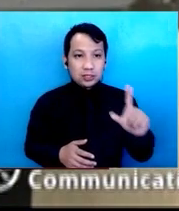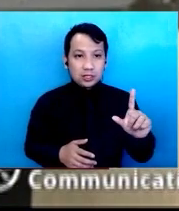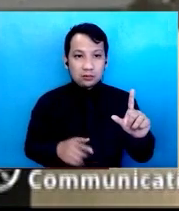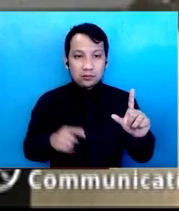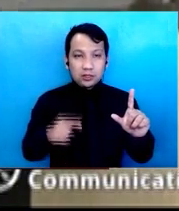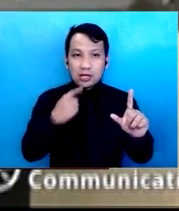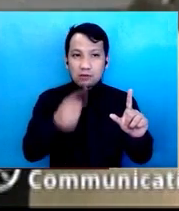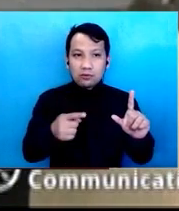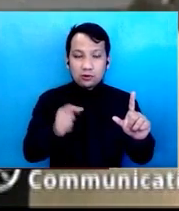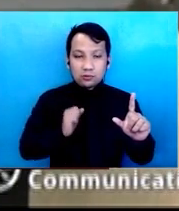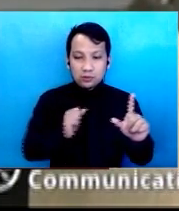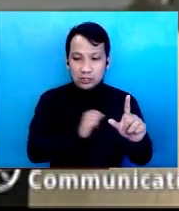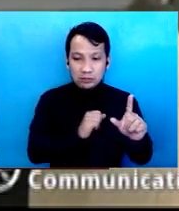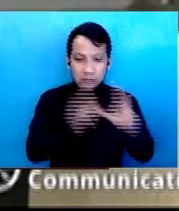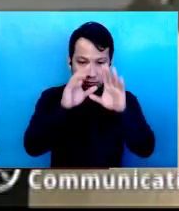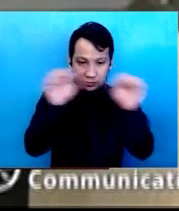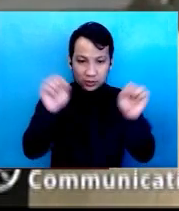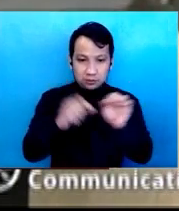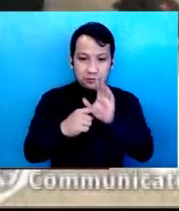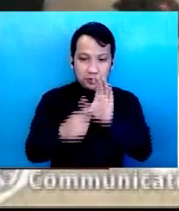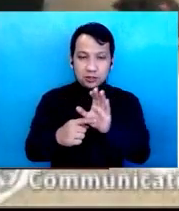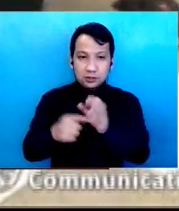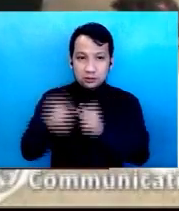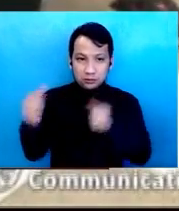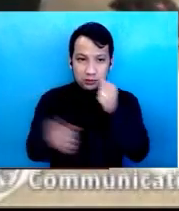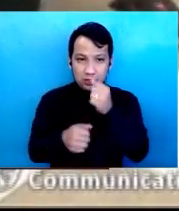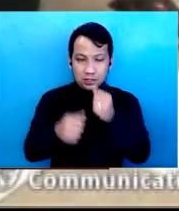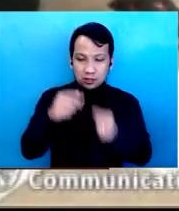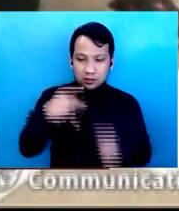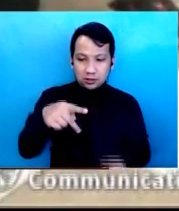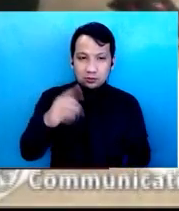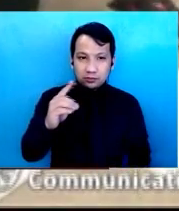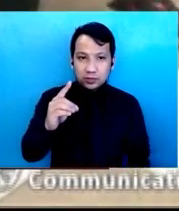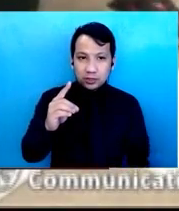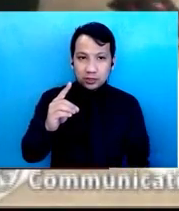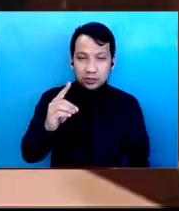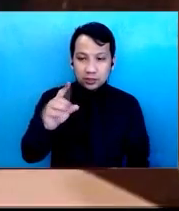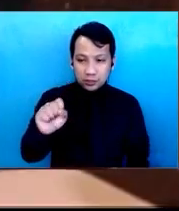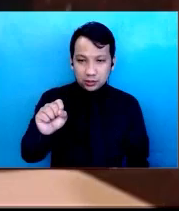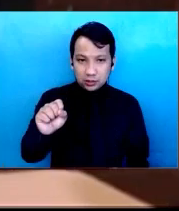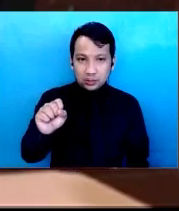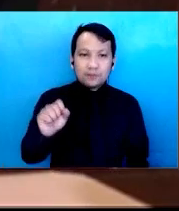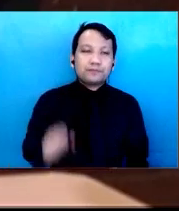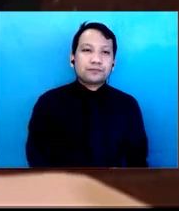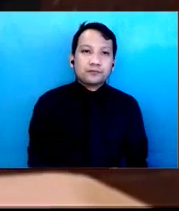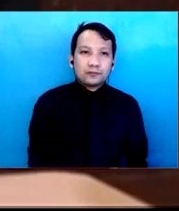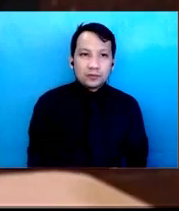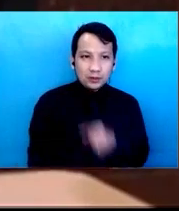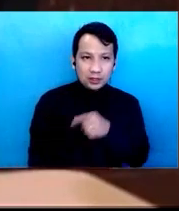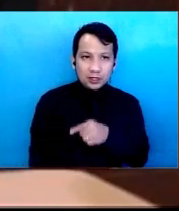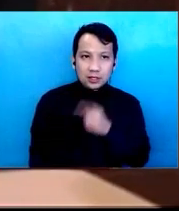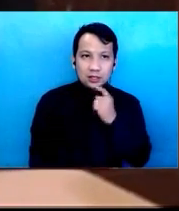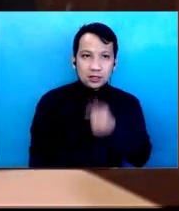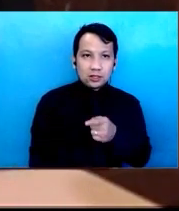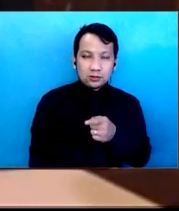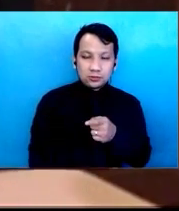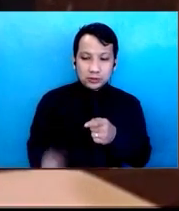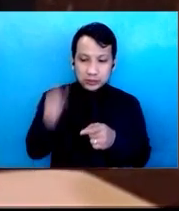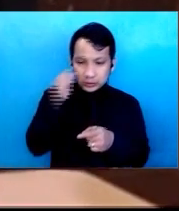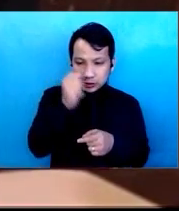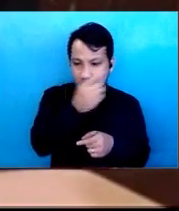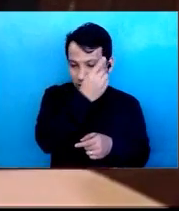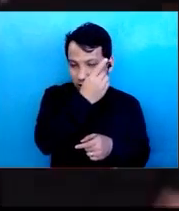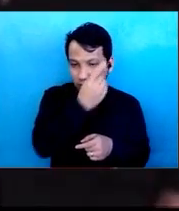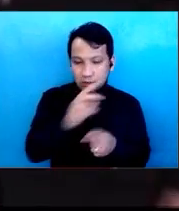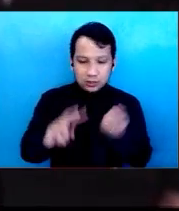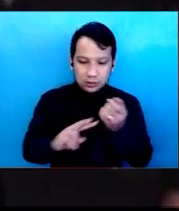na tumatakbong pagkapangulo sa ilalim ng federalismo ng dugong dakilang samahan. Si Mayor Sara Duterte naman, vice